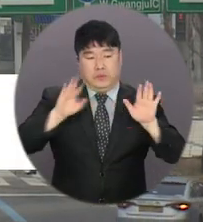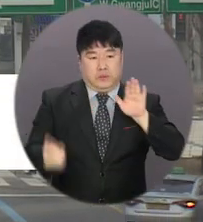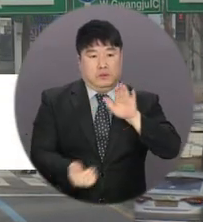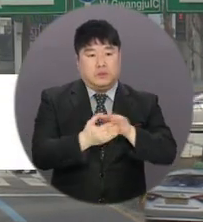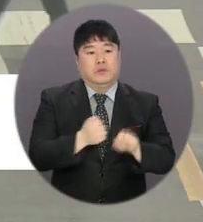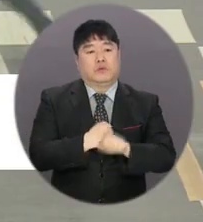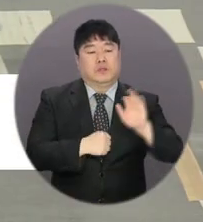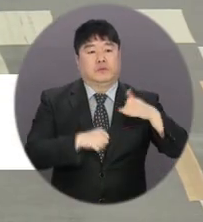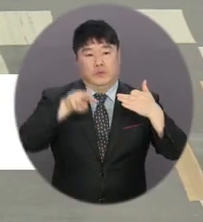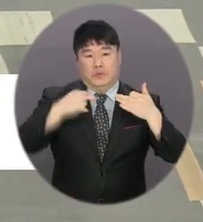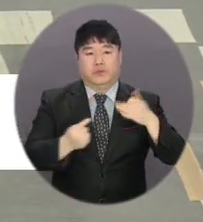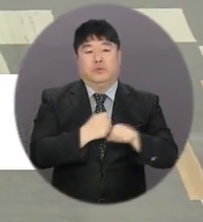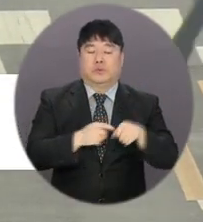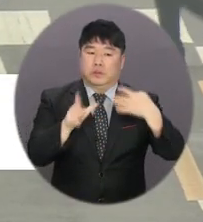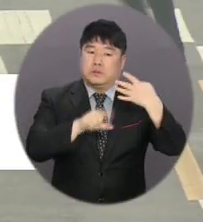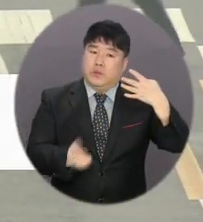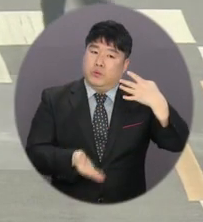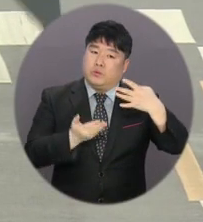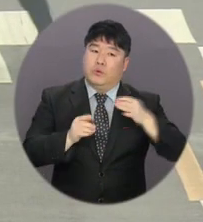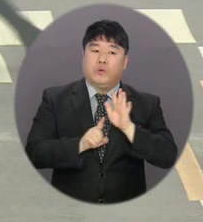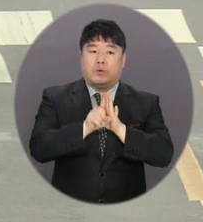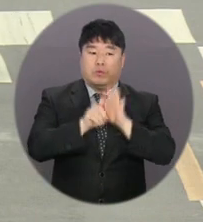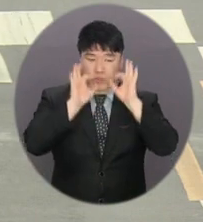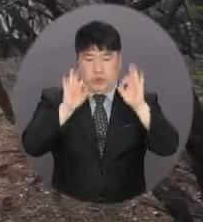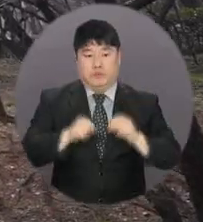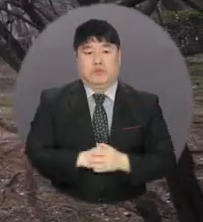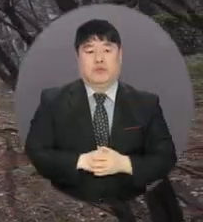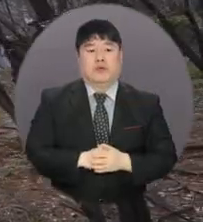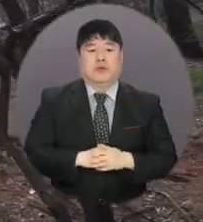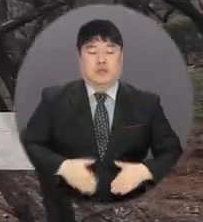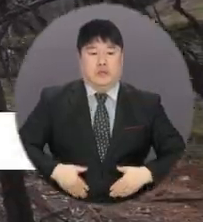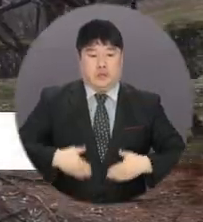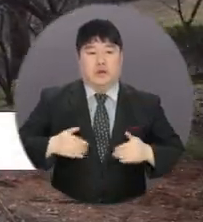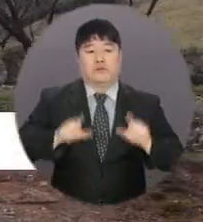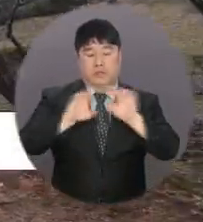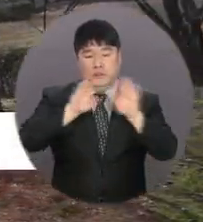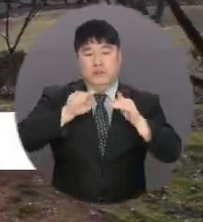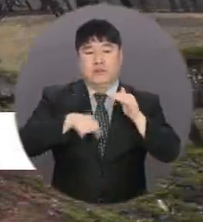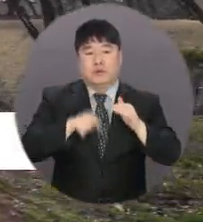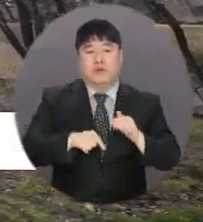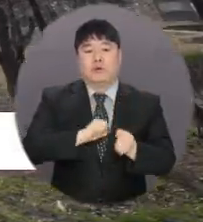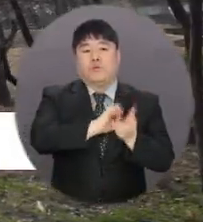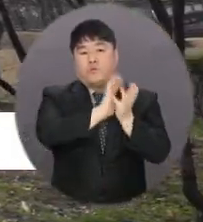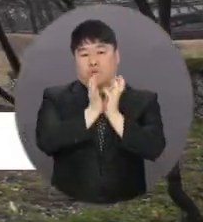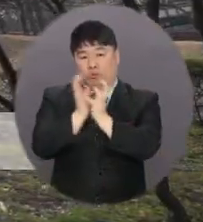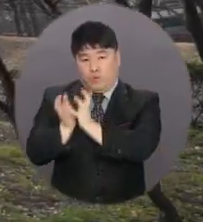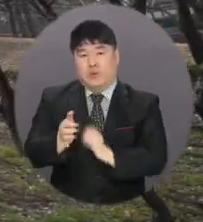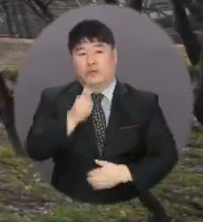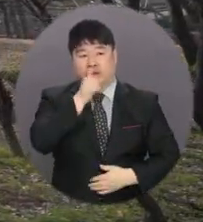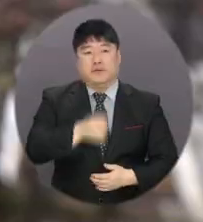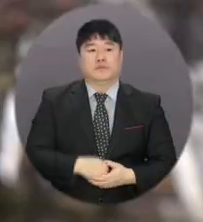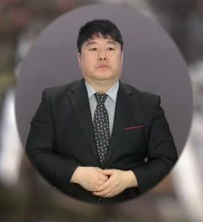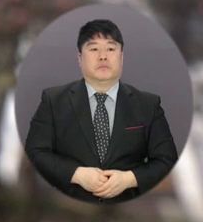기온은 19도 안팎으로 4월 초순의 기온을 보였습니다. 포근한 날씨 속 꽃들은 앞다퉈 얼굴을 내밀고